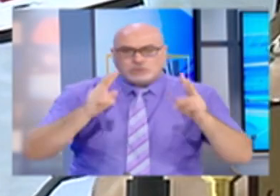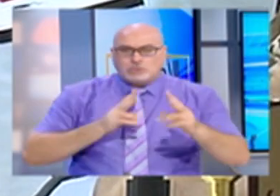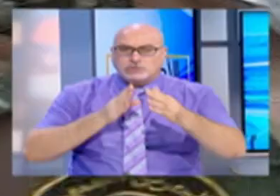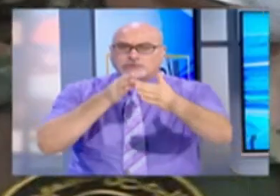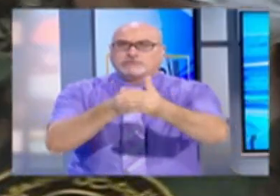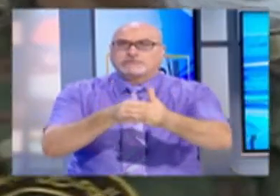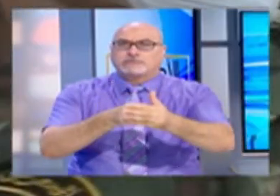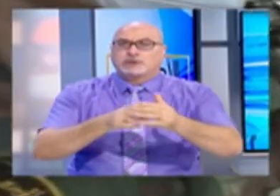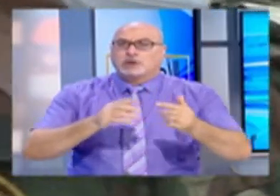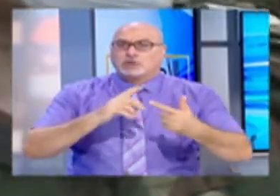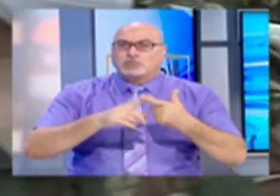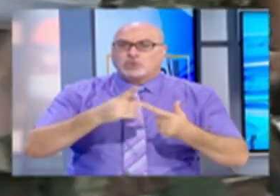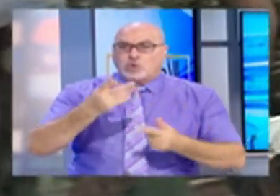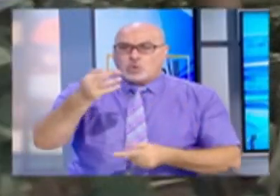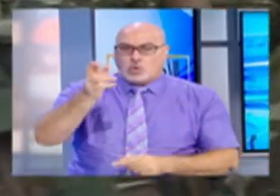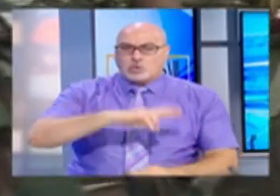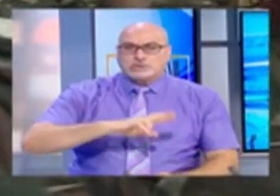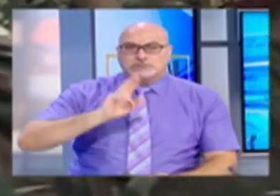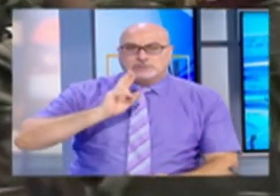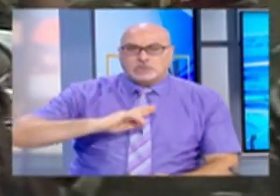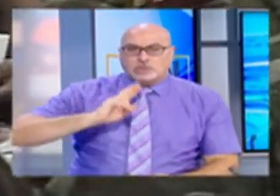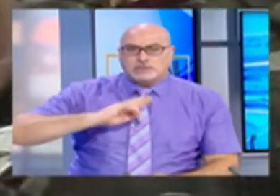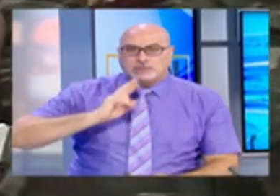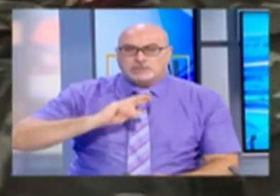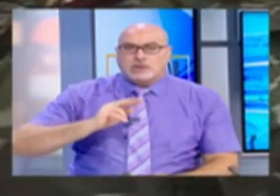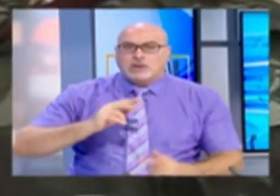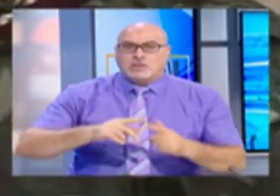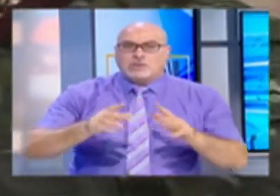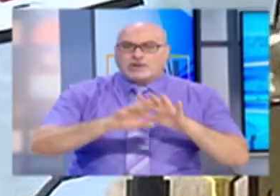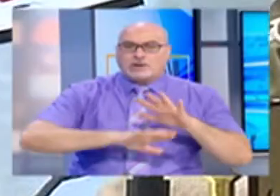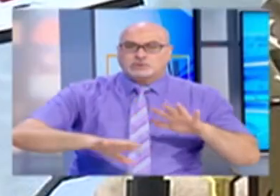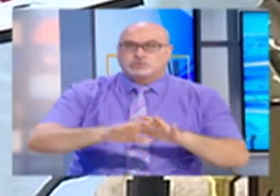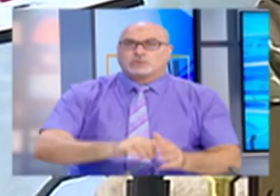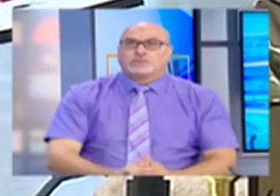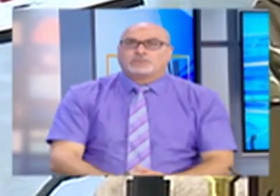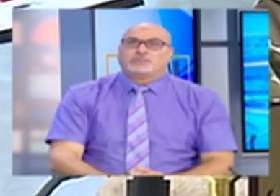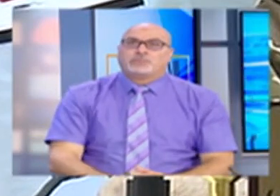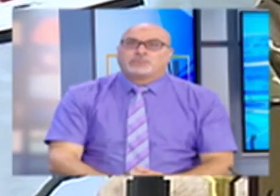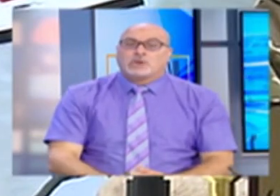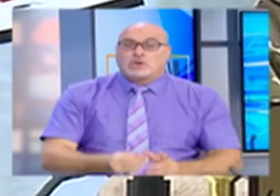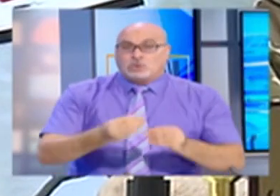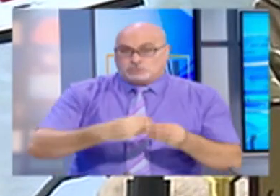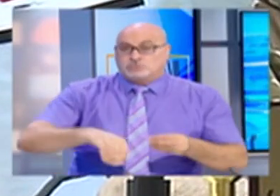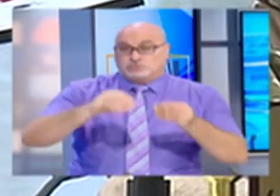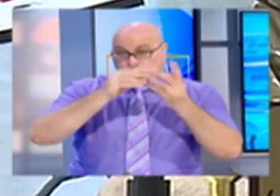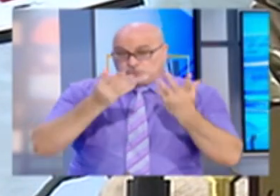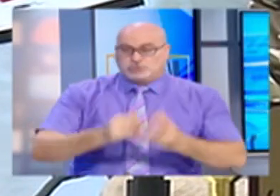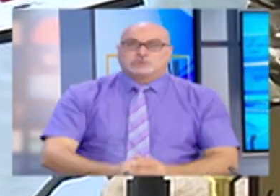إلى إعادة الأمن والاستقرار إلى دول الجوار. فضلا عن كل